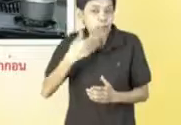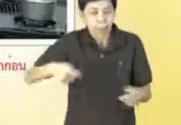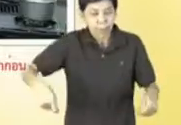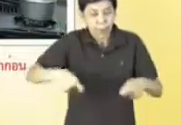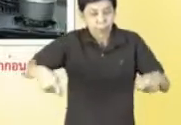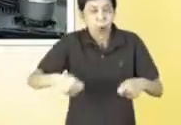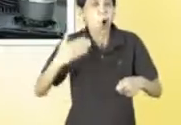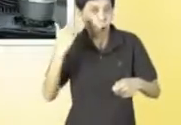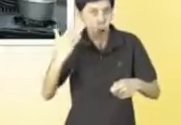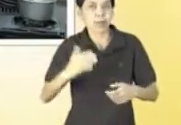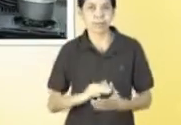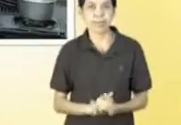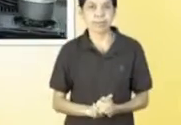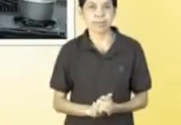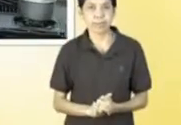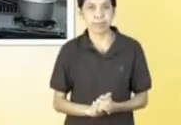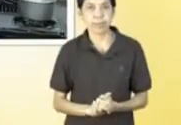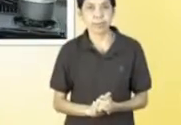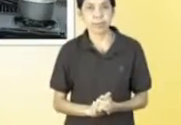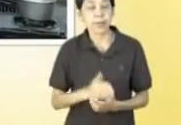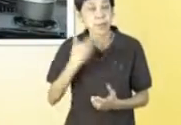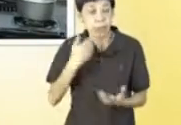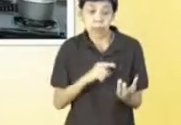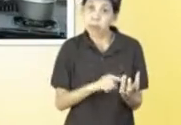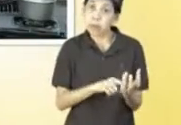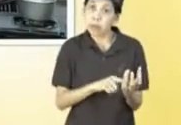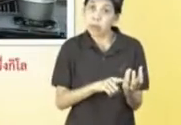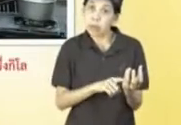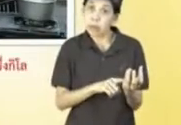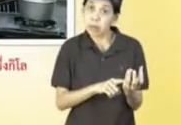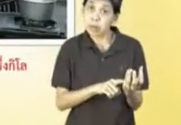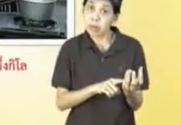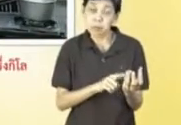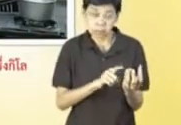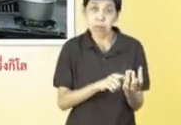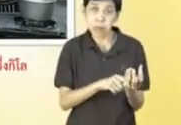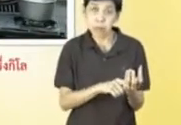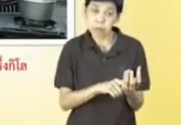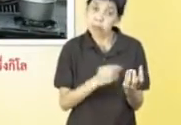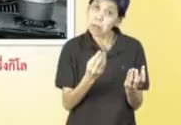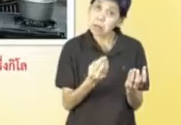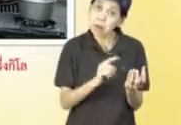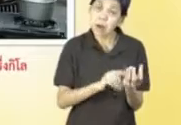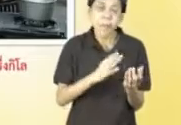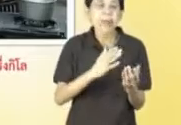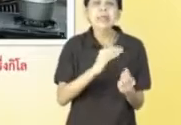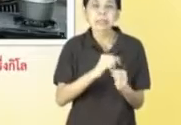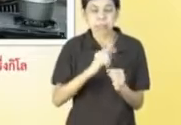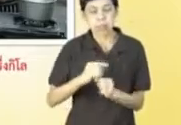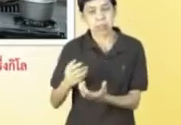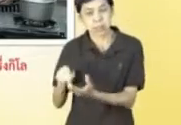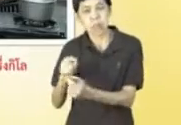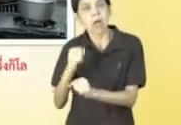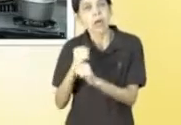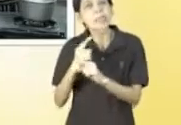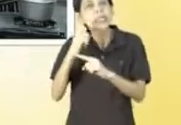กก่อนนะคะน้ำพริก1ถ้วยนี่คือกับแกงขี้เหล็ก กับแกงขี้เหล็กประมาณสักครึ่งกิโลครับ ครึ่งกิ